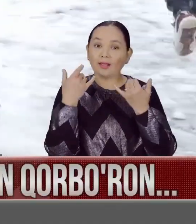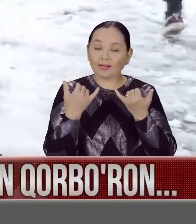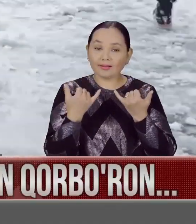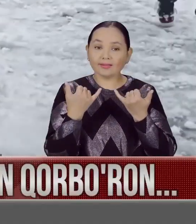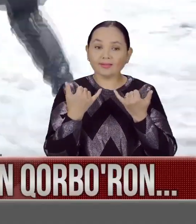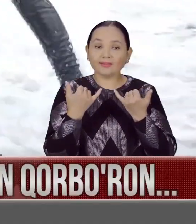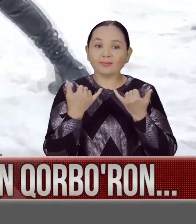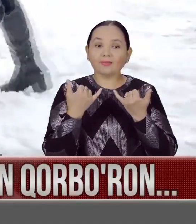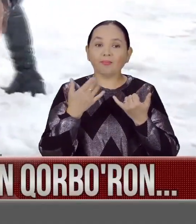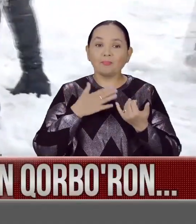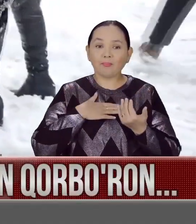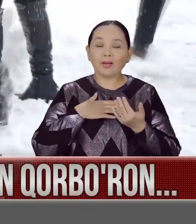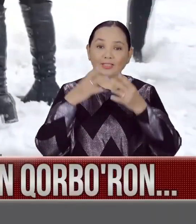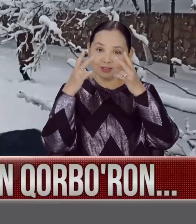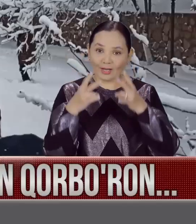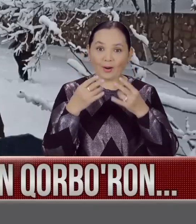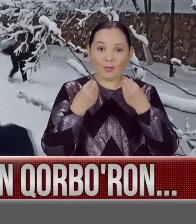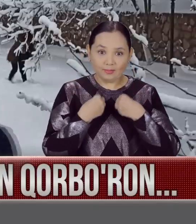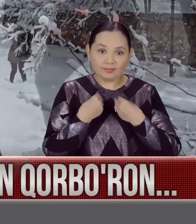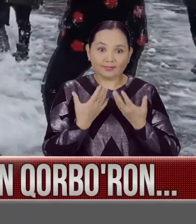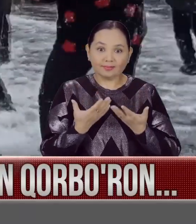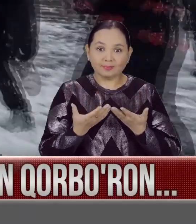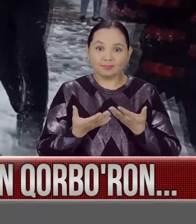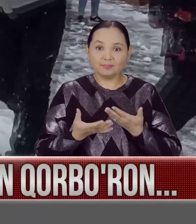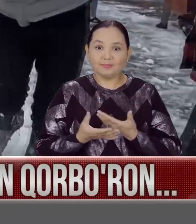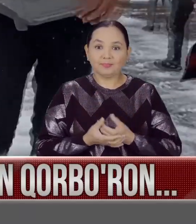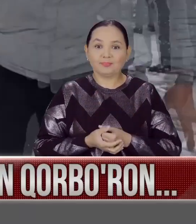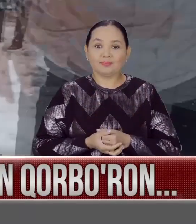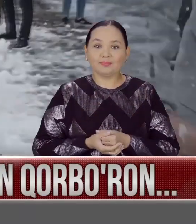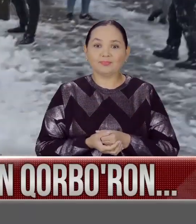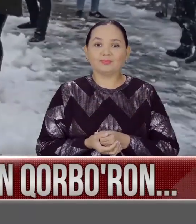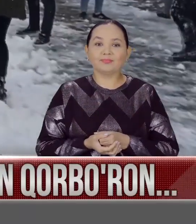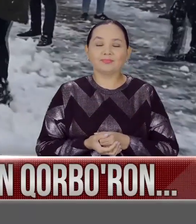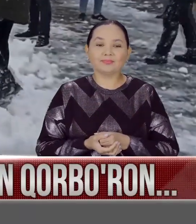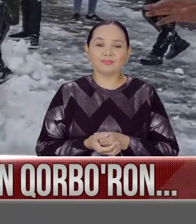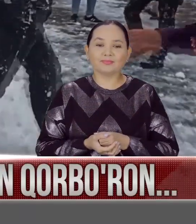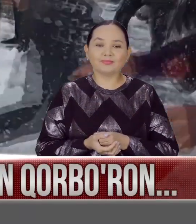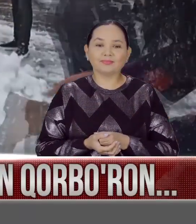ha, hozir qattiq jalon qurib, yana qurayapman.